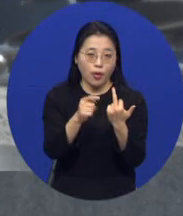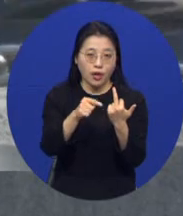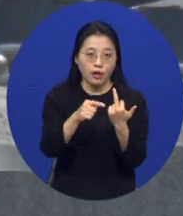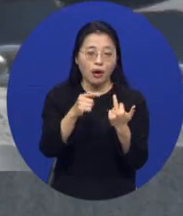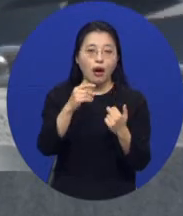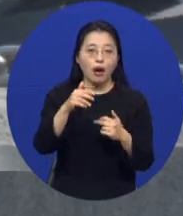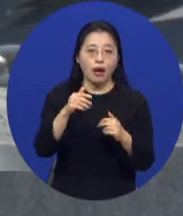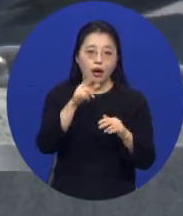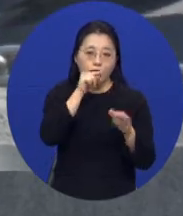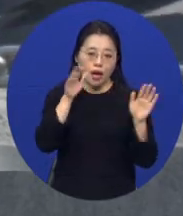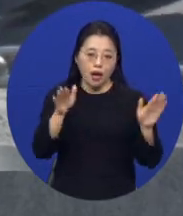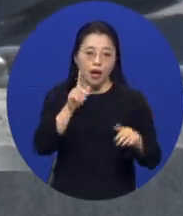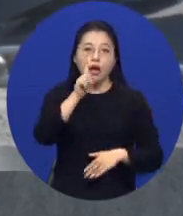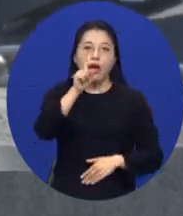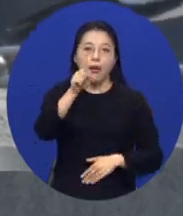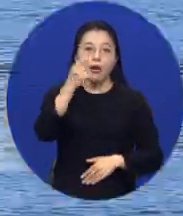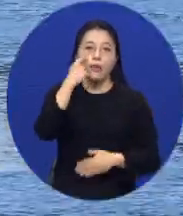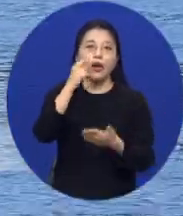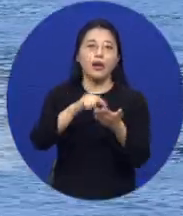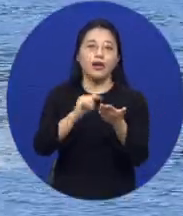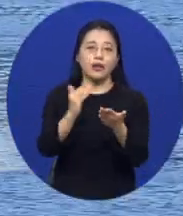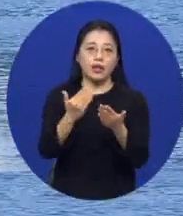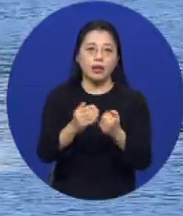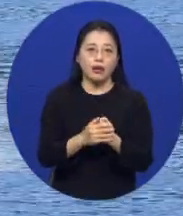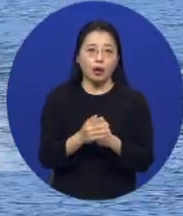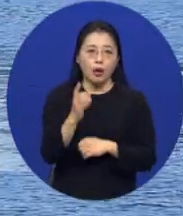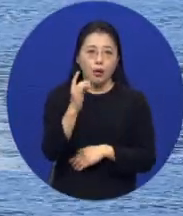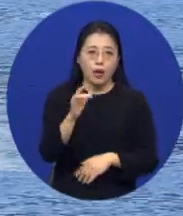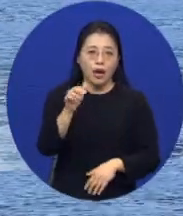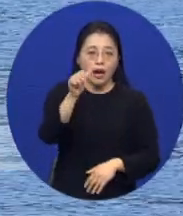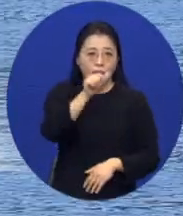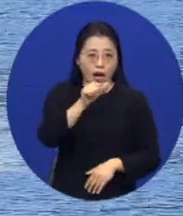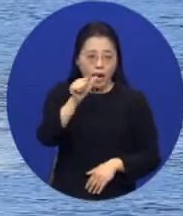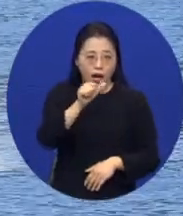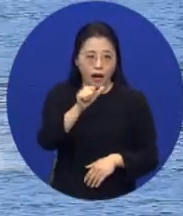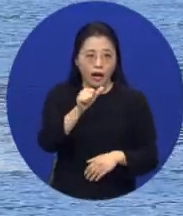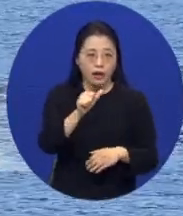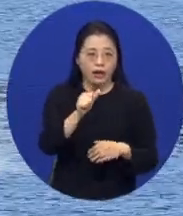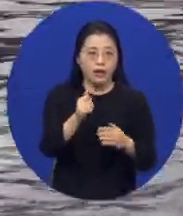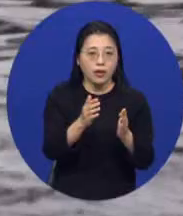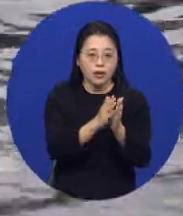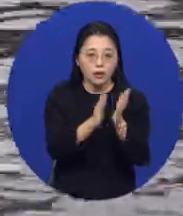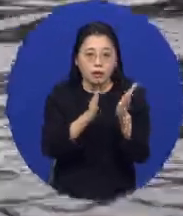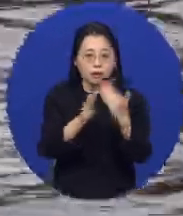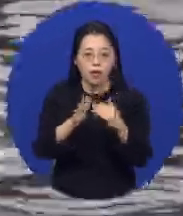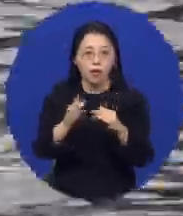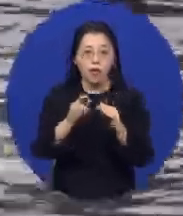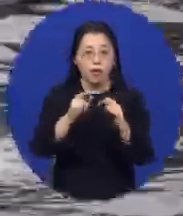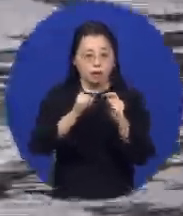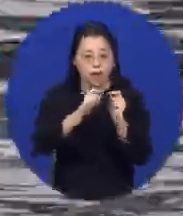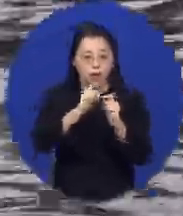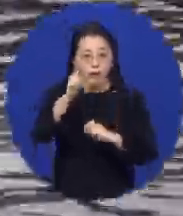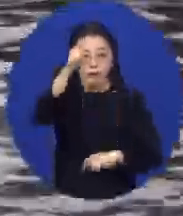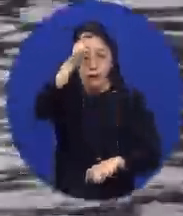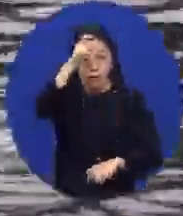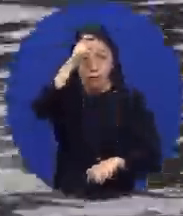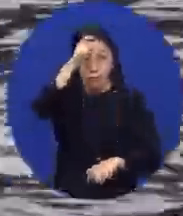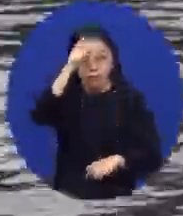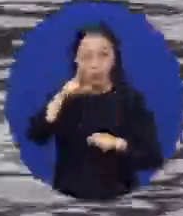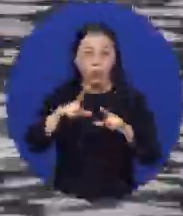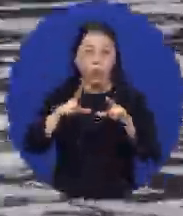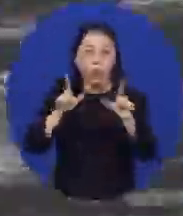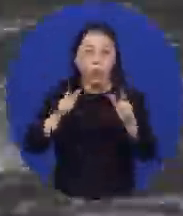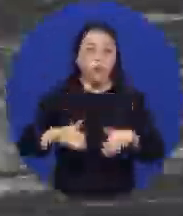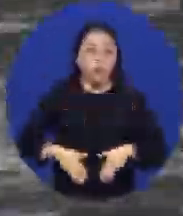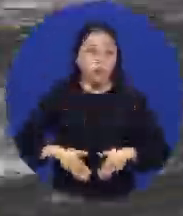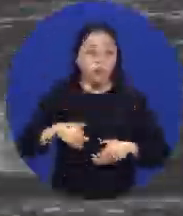마리가 목격됐습니다 중앙아시아 고원지대에서 번식해 주로 동남아와 인도에서 겨울을 나는